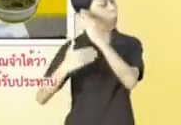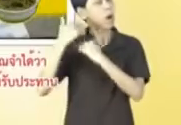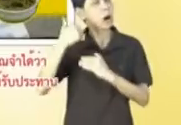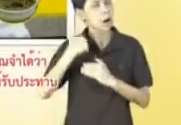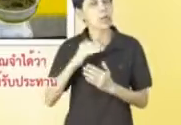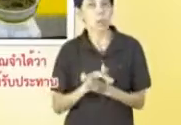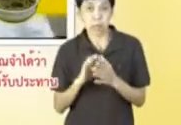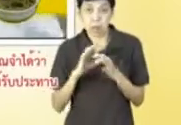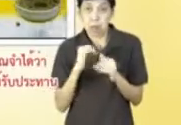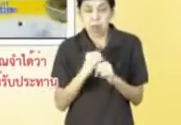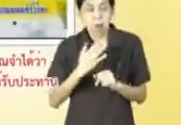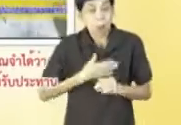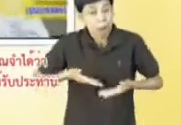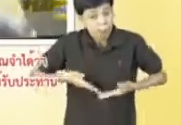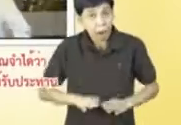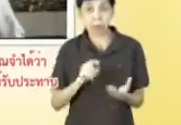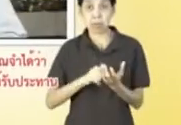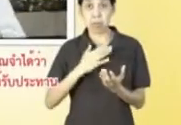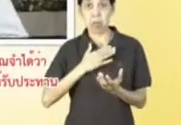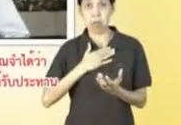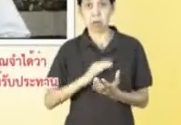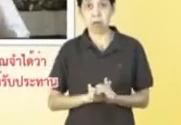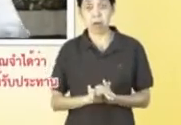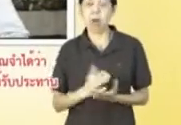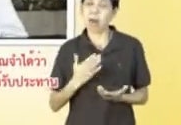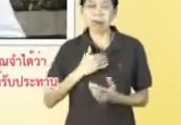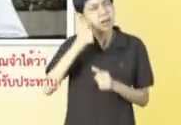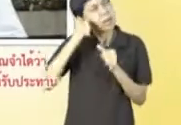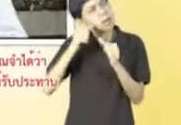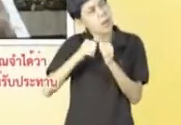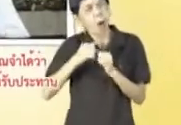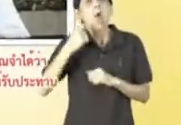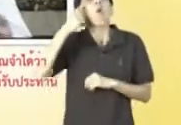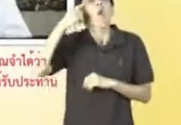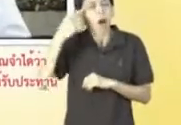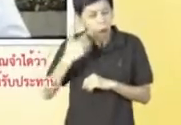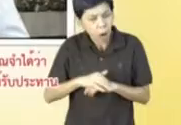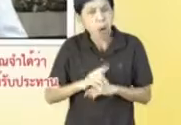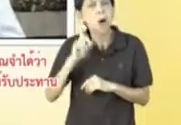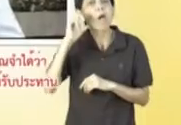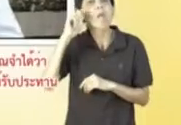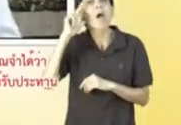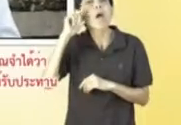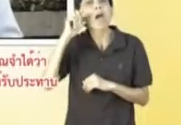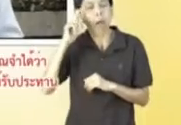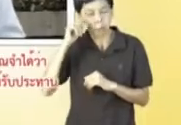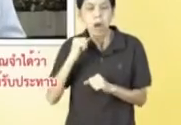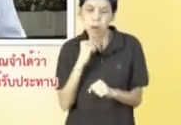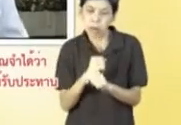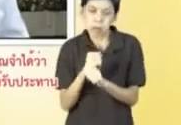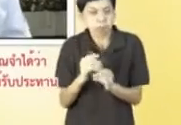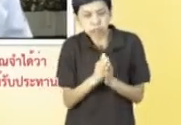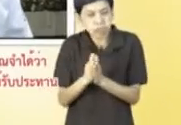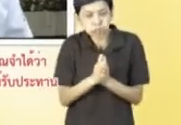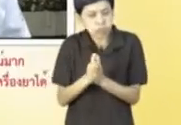งพูดง่ายๆว่าผมเกิดมาผมก็พอจำความได้ก็รู้แล้วว่าคุณแม่เคยแกงขี้เห